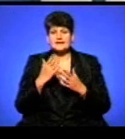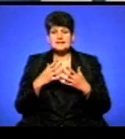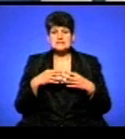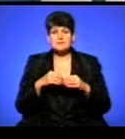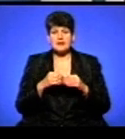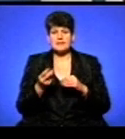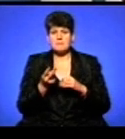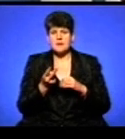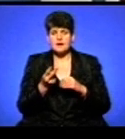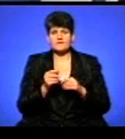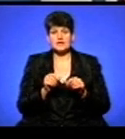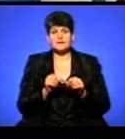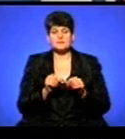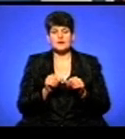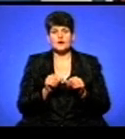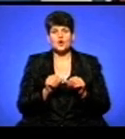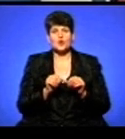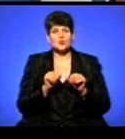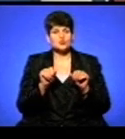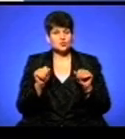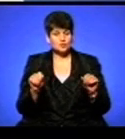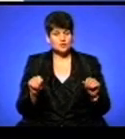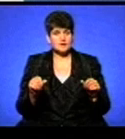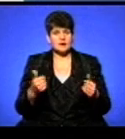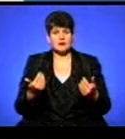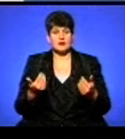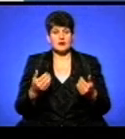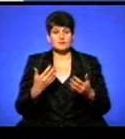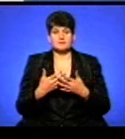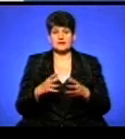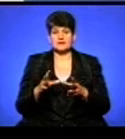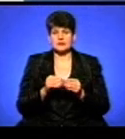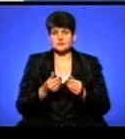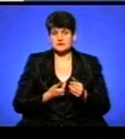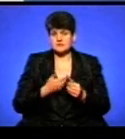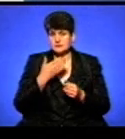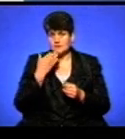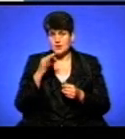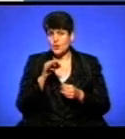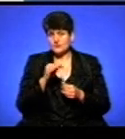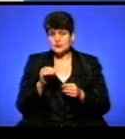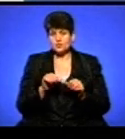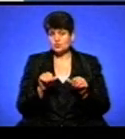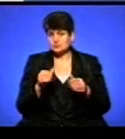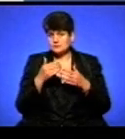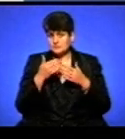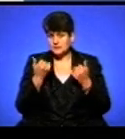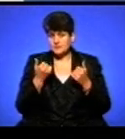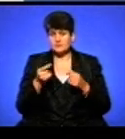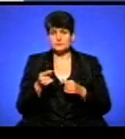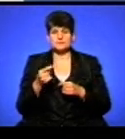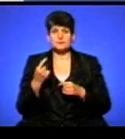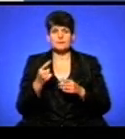вони або ж розлучені, або не проживають разом, але офіційно не розлучені. І як ми бачимо статистику, то навіть на